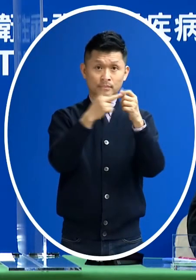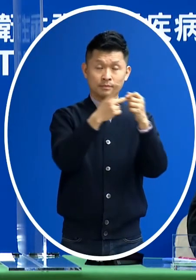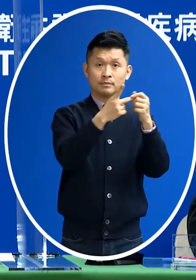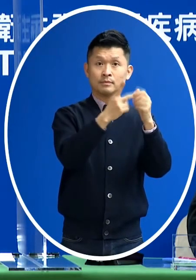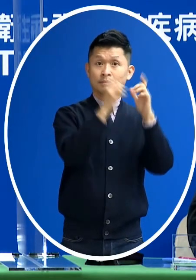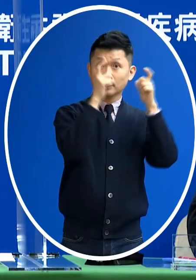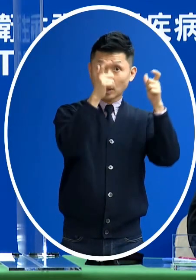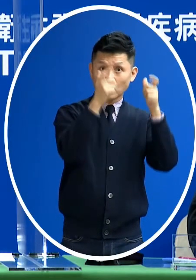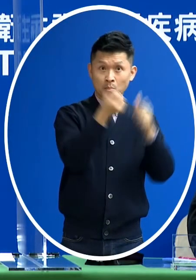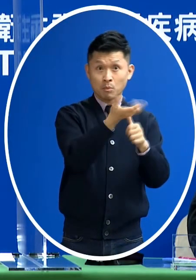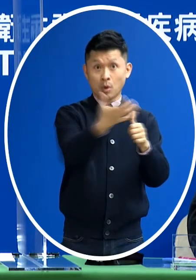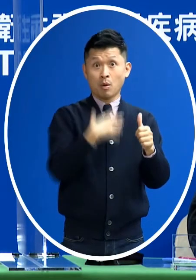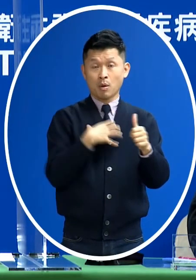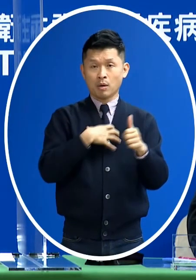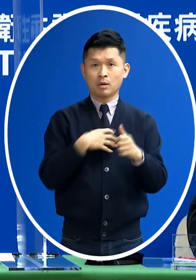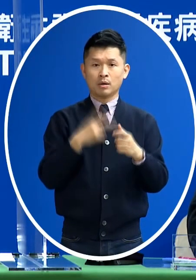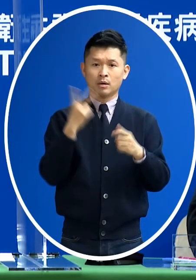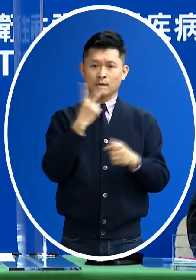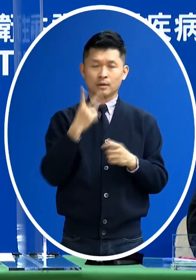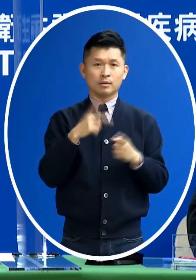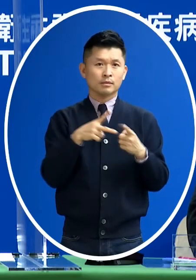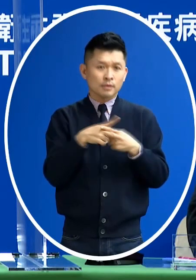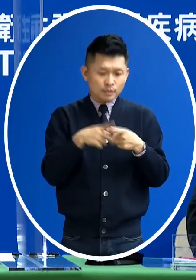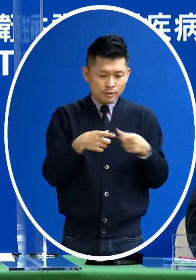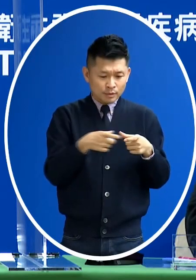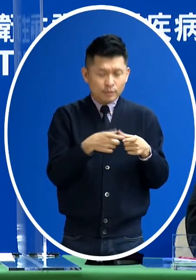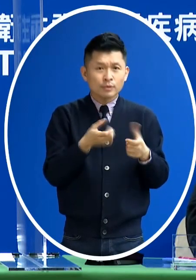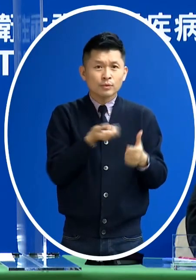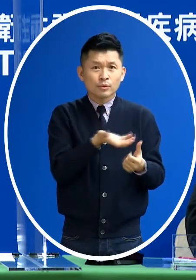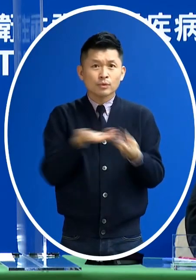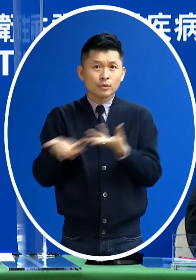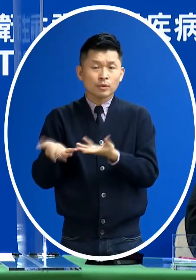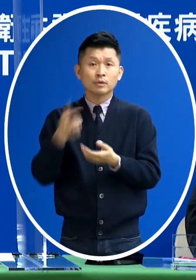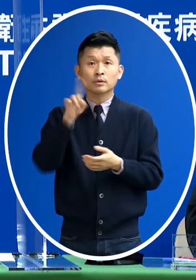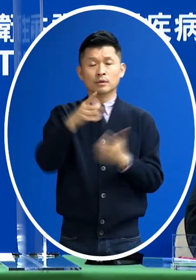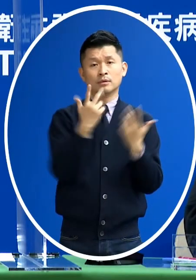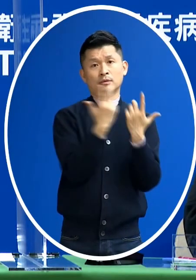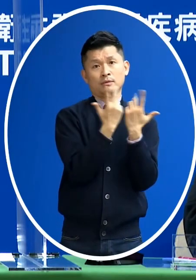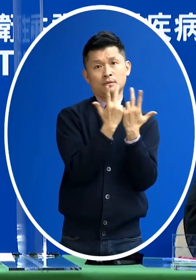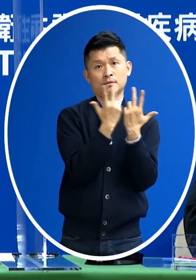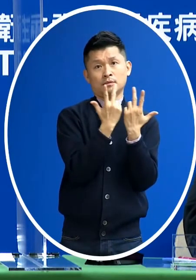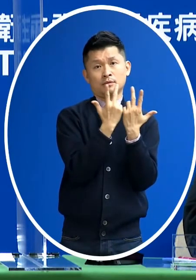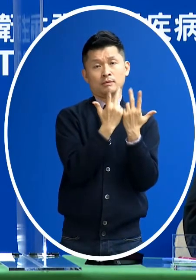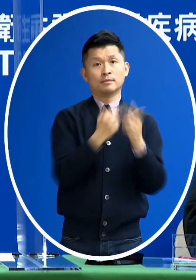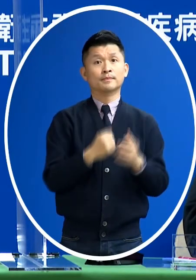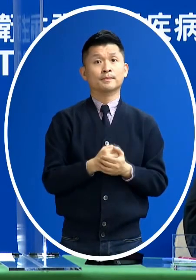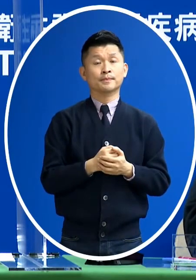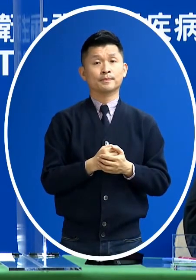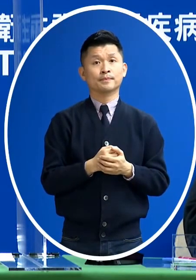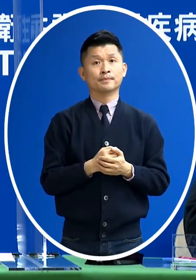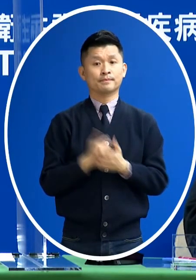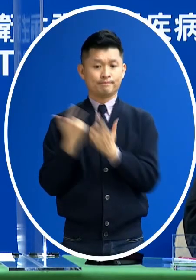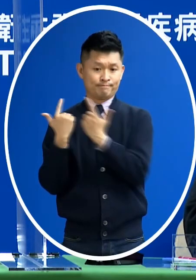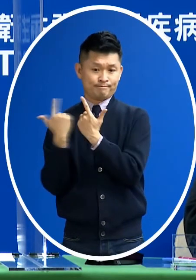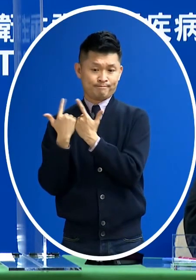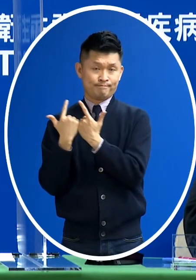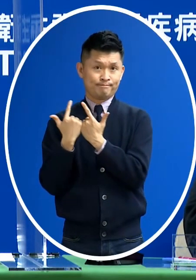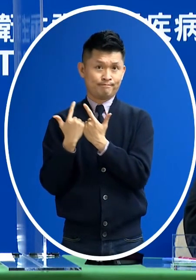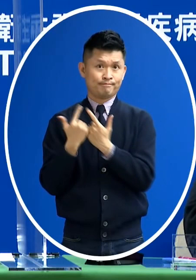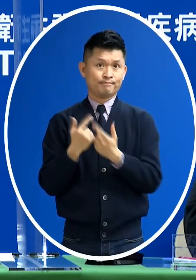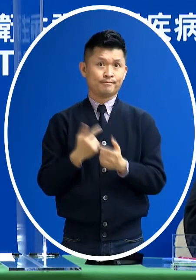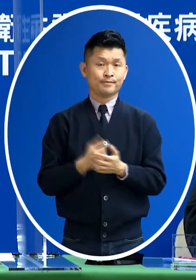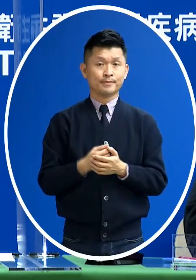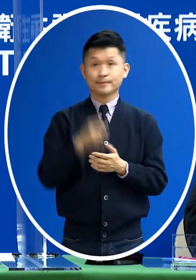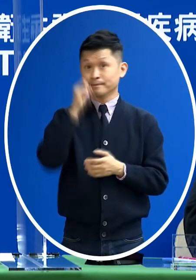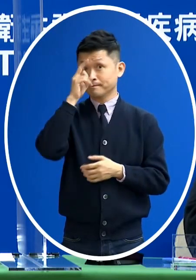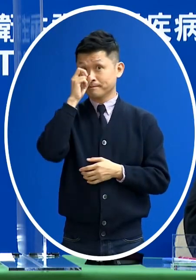雄，那两小一个在这个新北，就是在等于在双北那跟这个